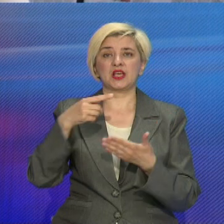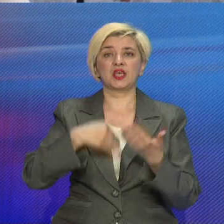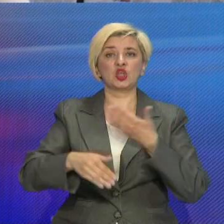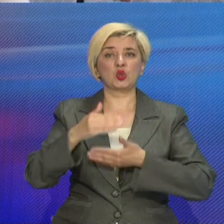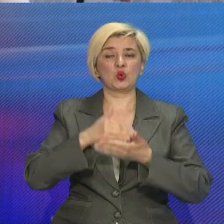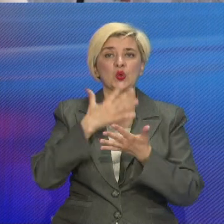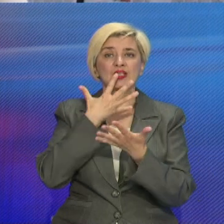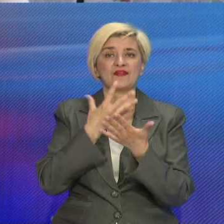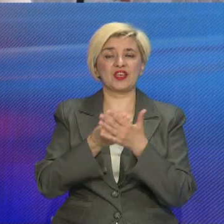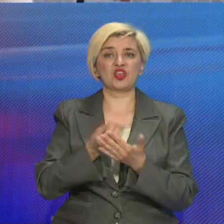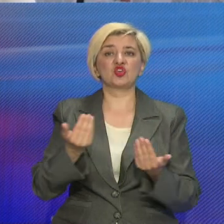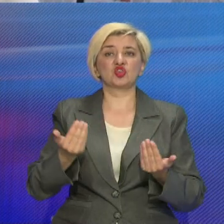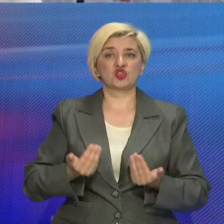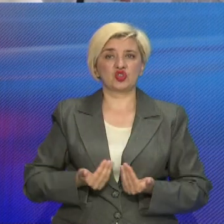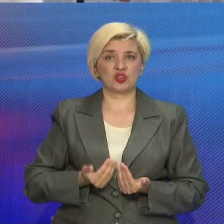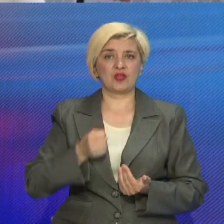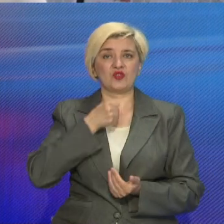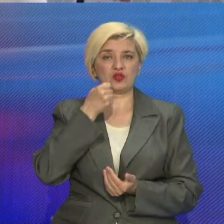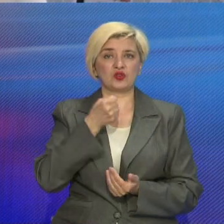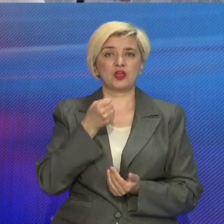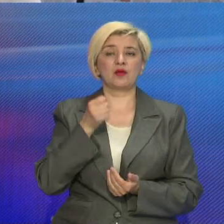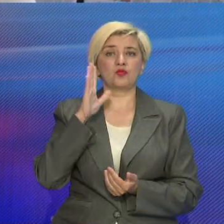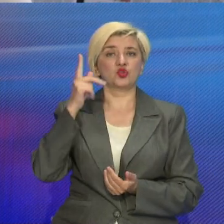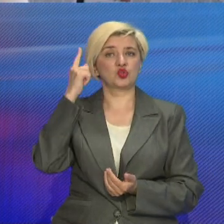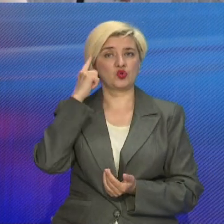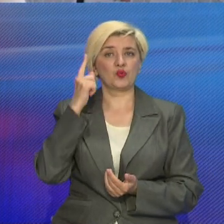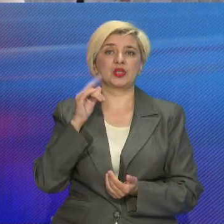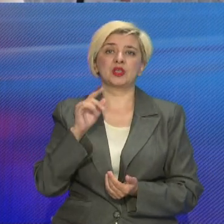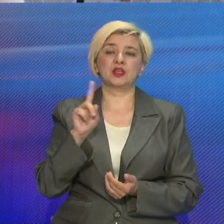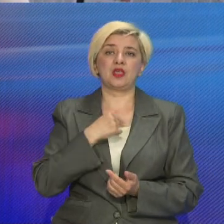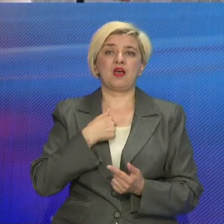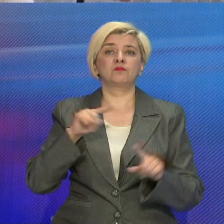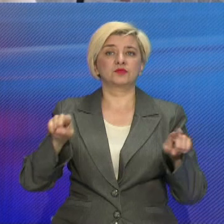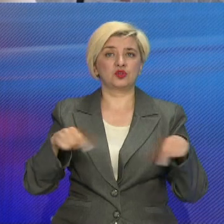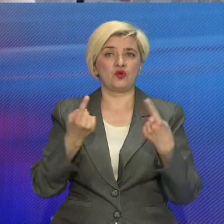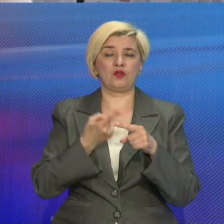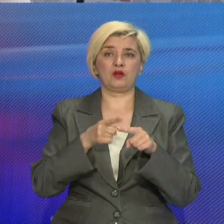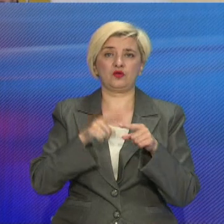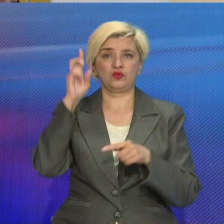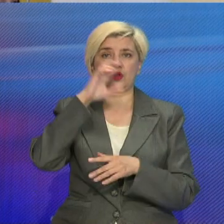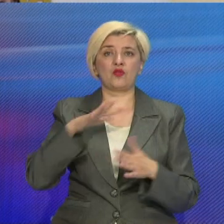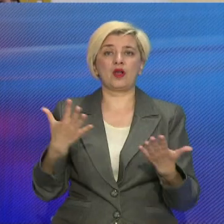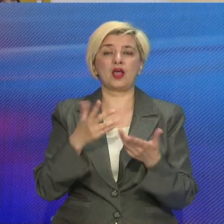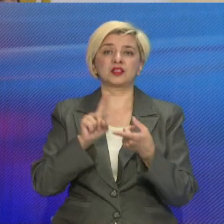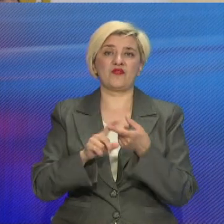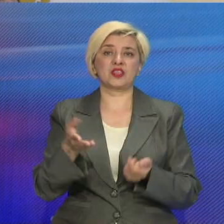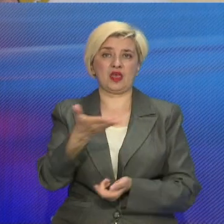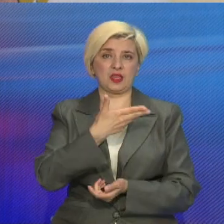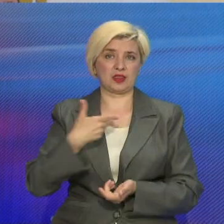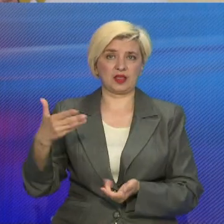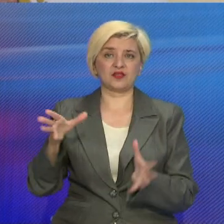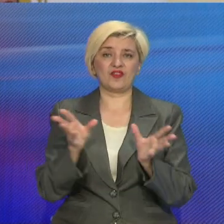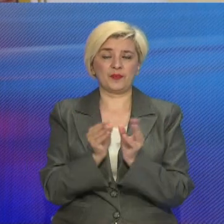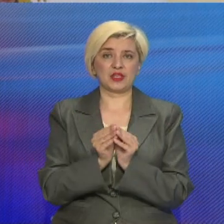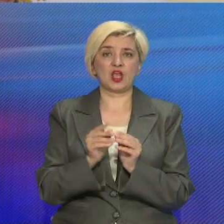назад и думать, я строю эту страну, а какая она зависит вот от них самих, от нас вместе. Каб на зямлі ўсё